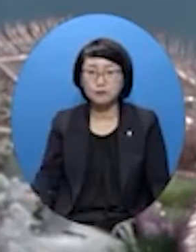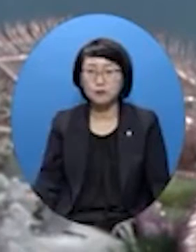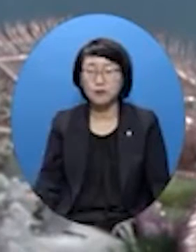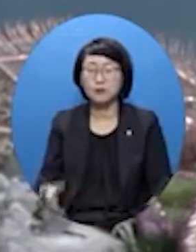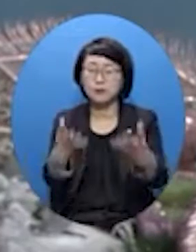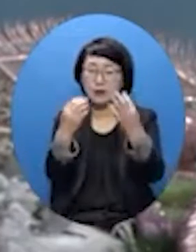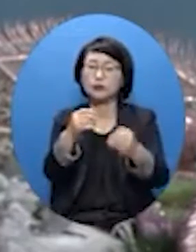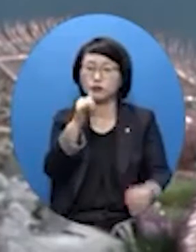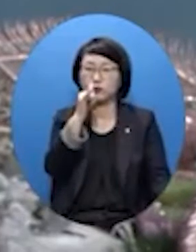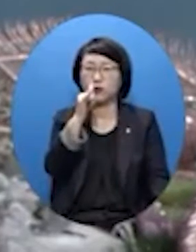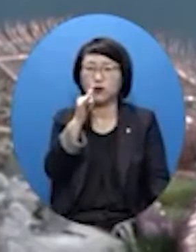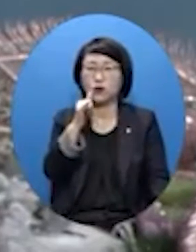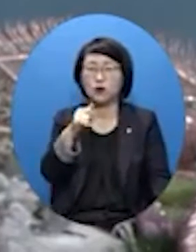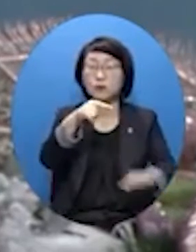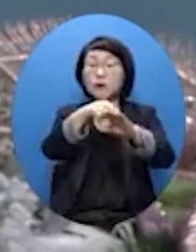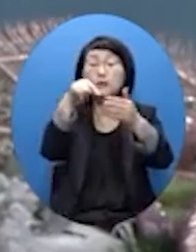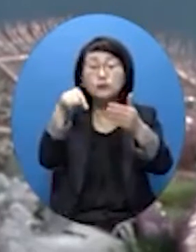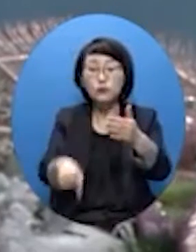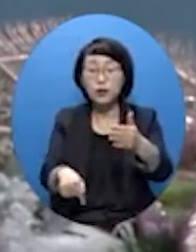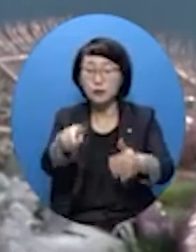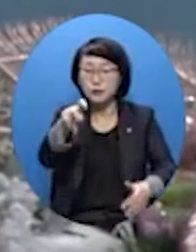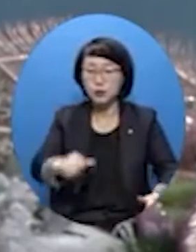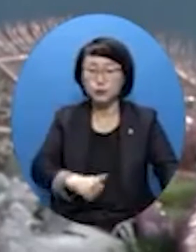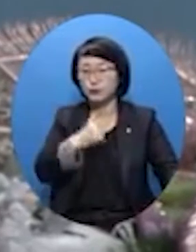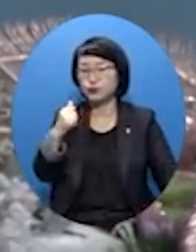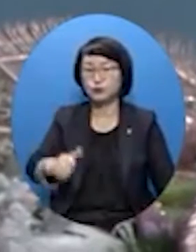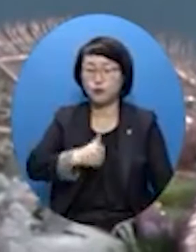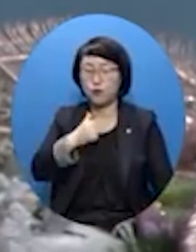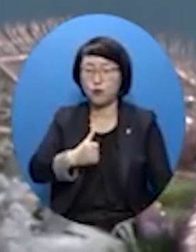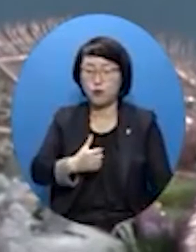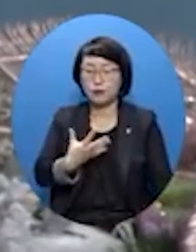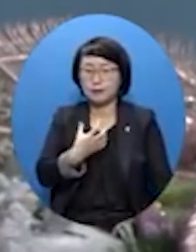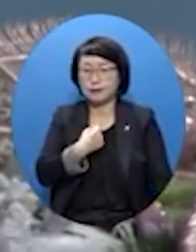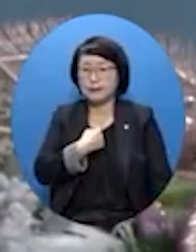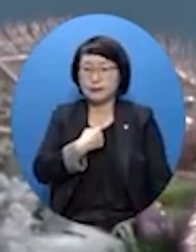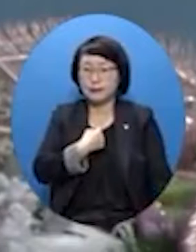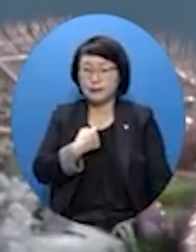많이 있습니다. 그것이 마음속에 미움과 분노로 자리 잡아서